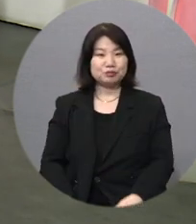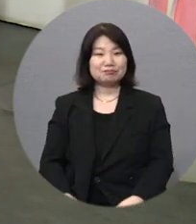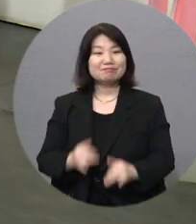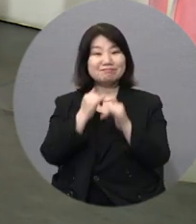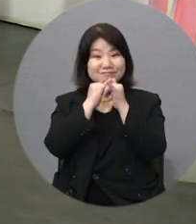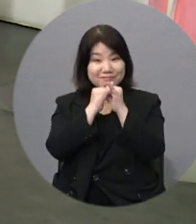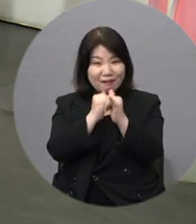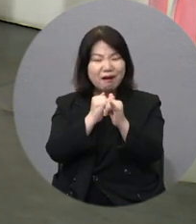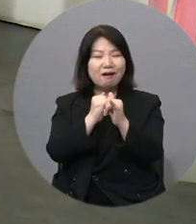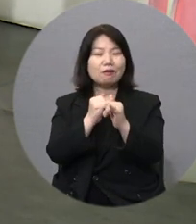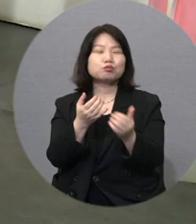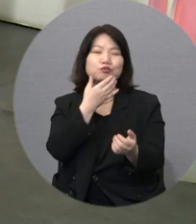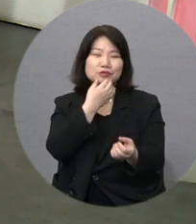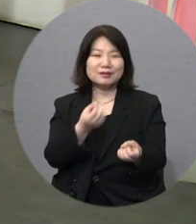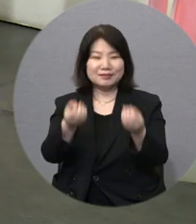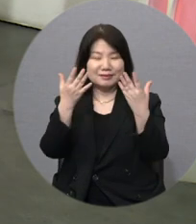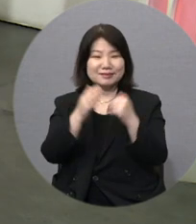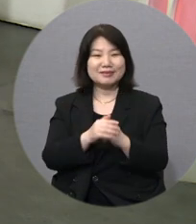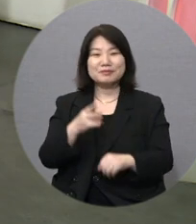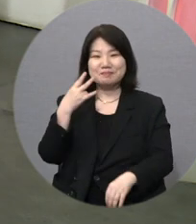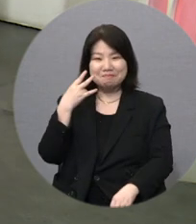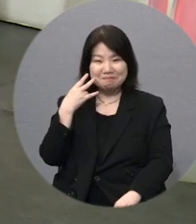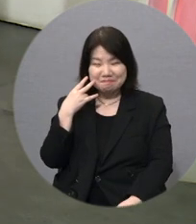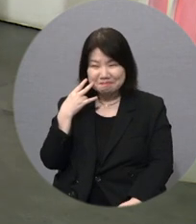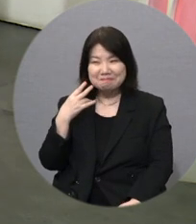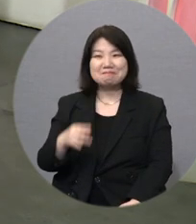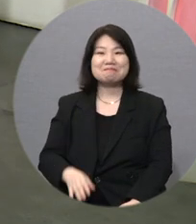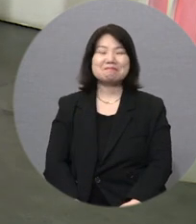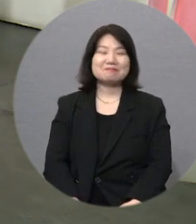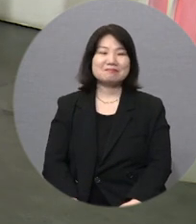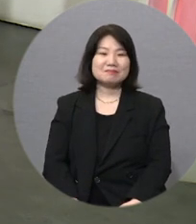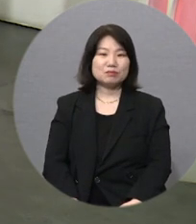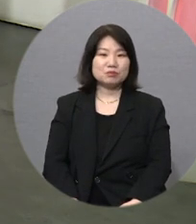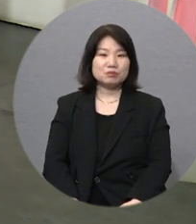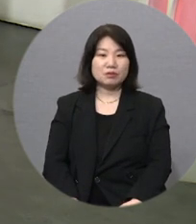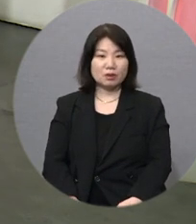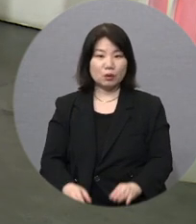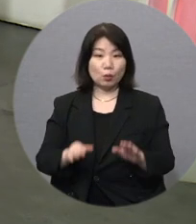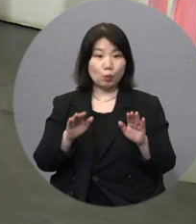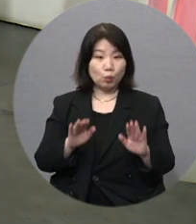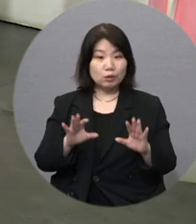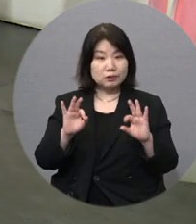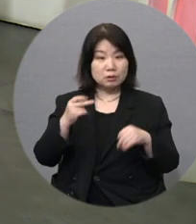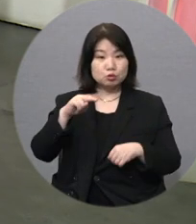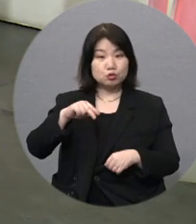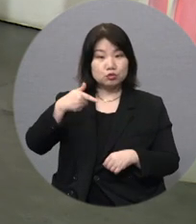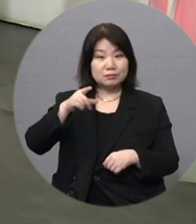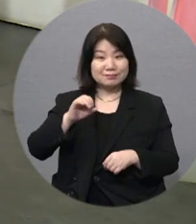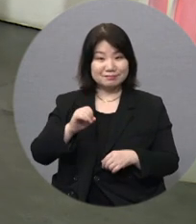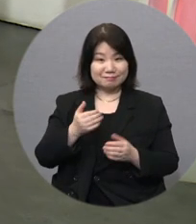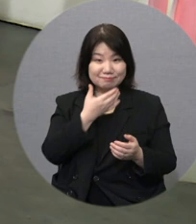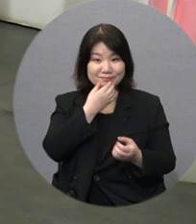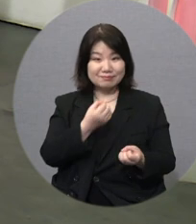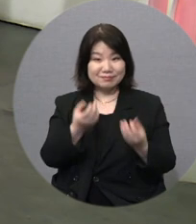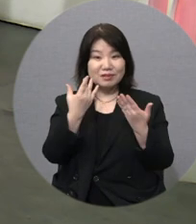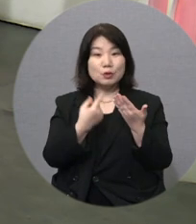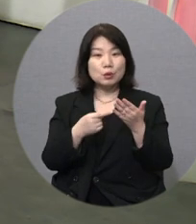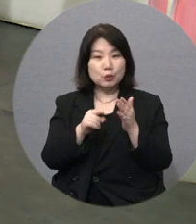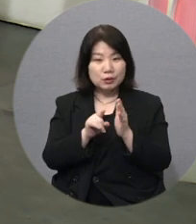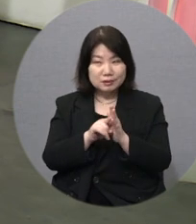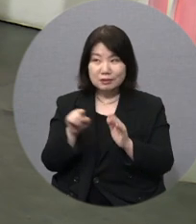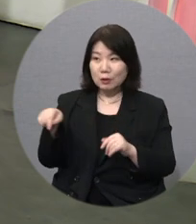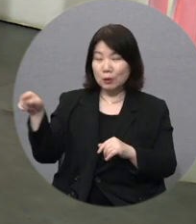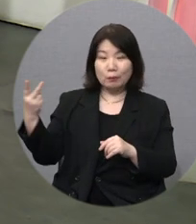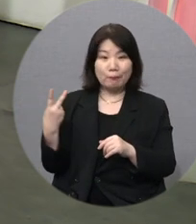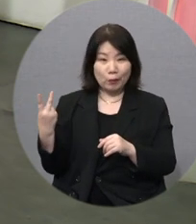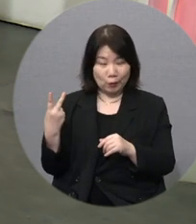축하드립니다 축하드려요 예네 오늘 진짜 그 김유경 님의 수상을 축하해 주기 위해서 저희가 스튜디오에